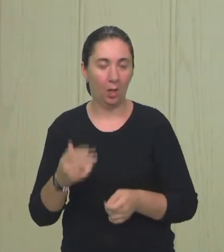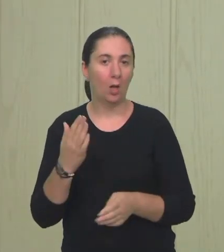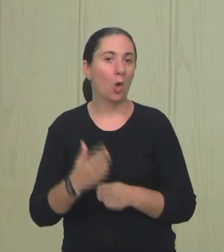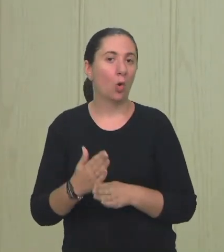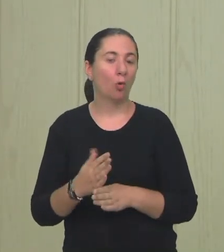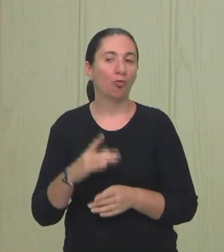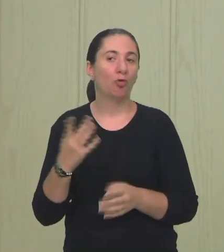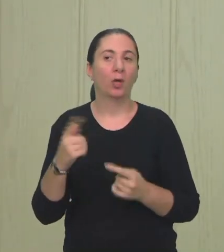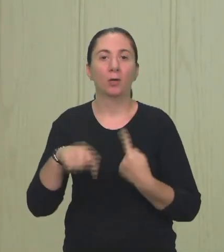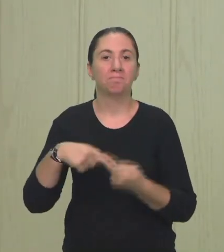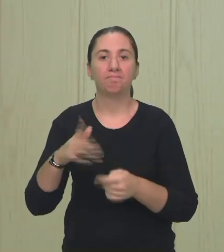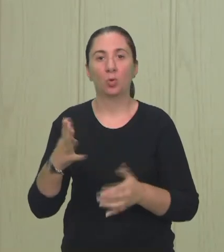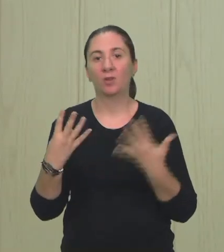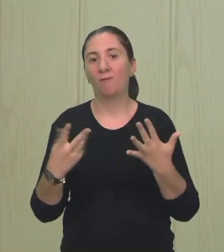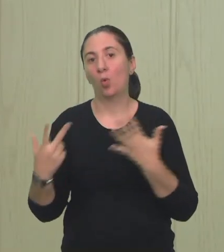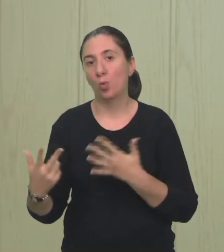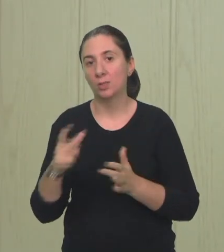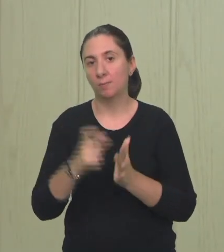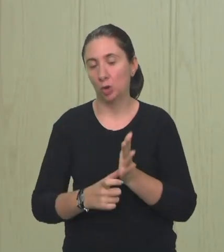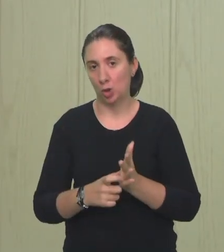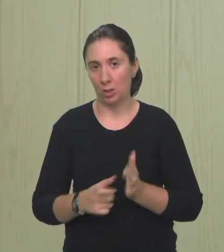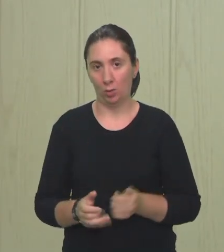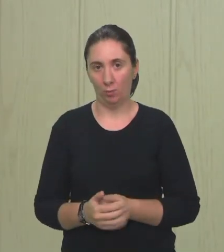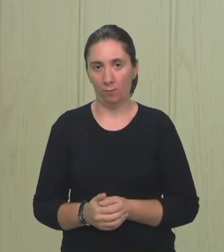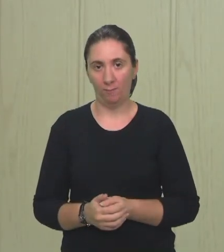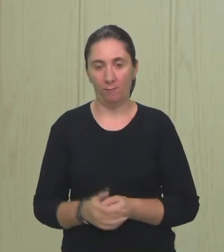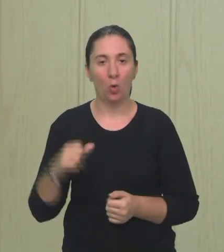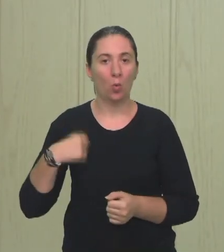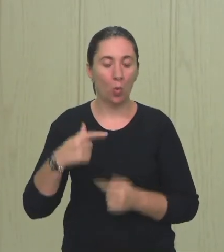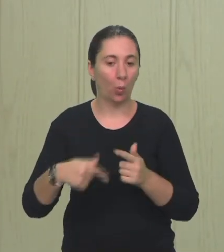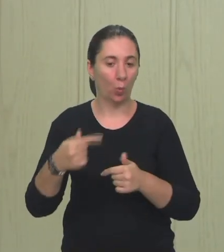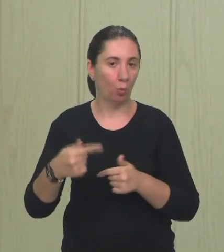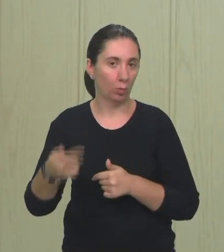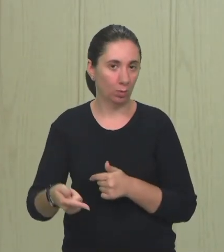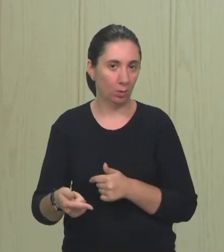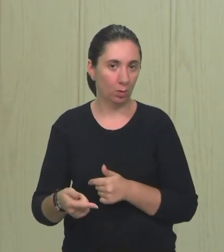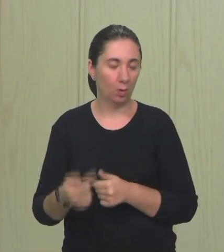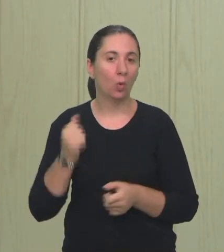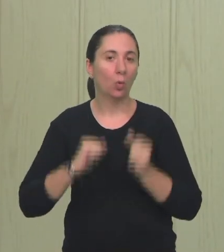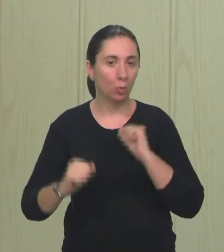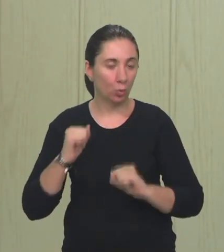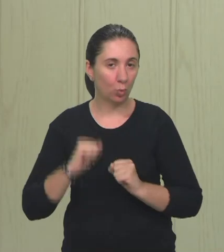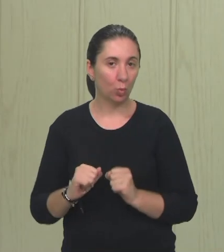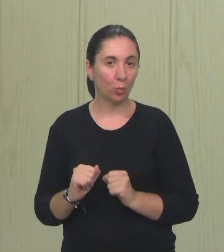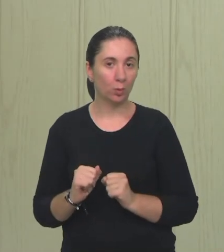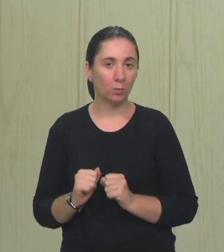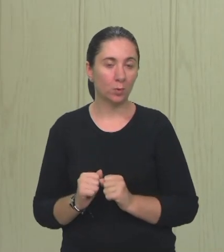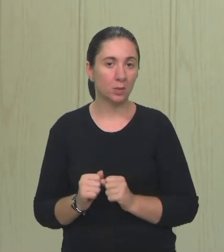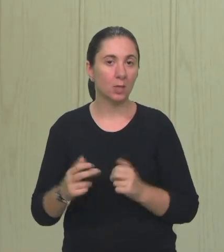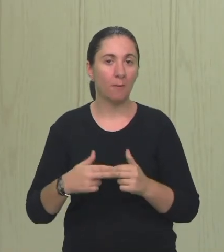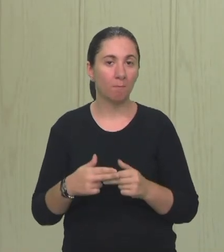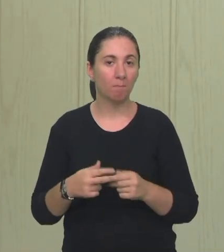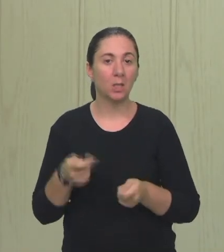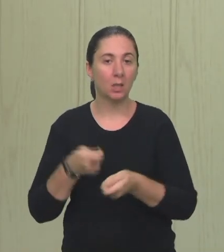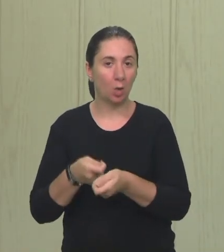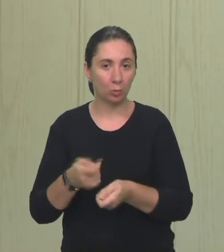se, znači, vrtimo tu oko 98 članova. Iz godine u godinu trudimo se biti na